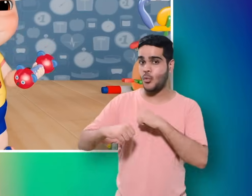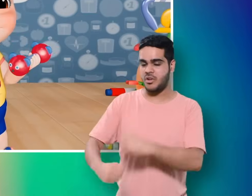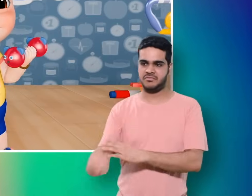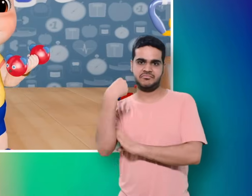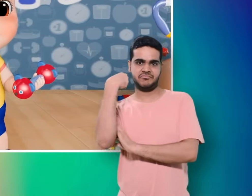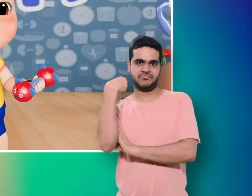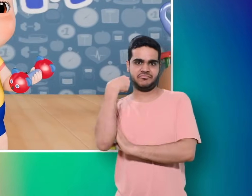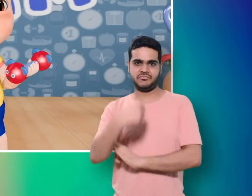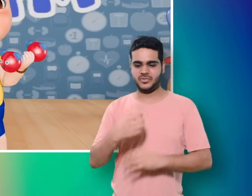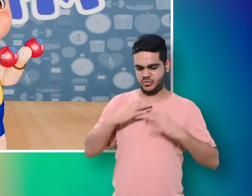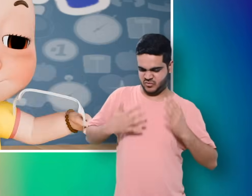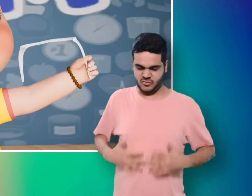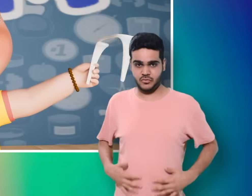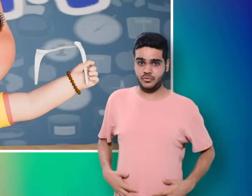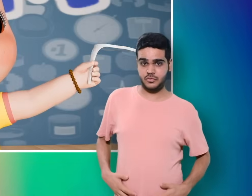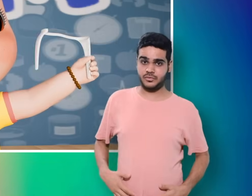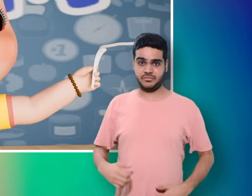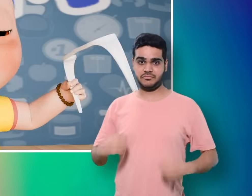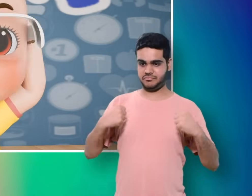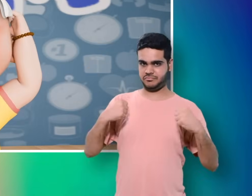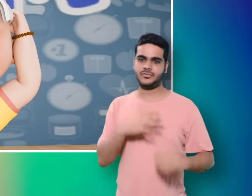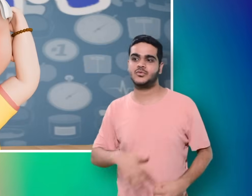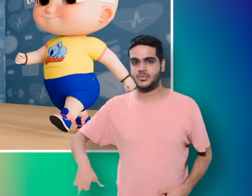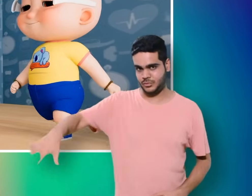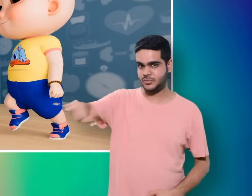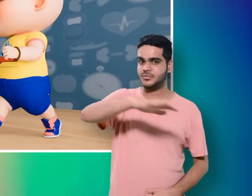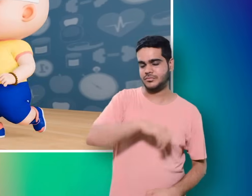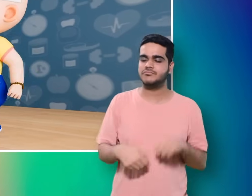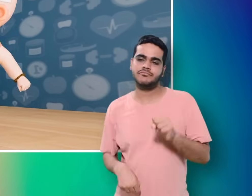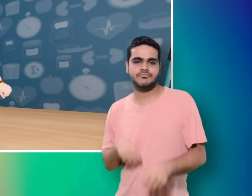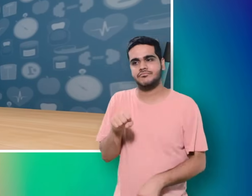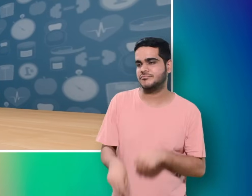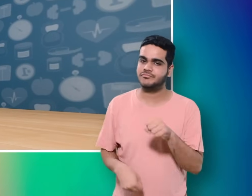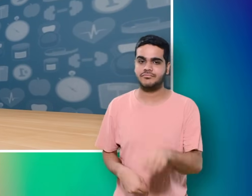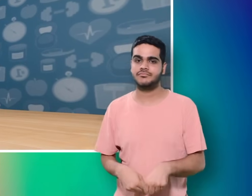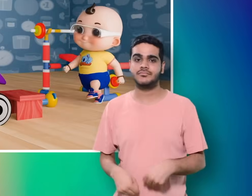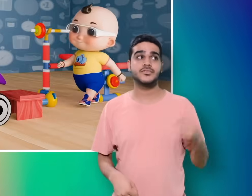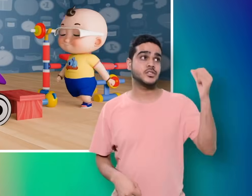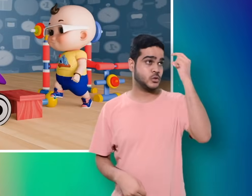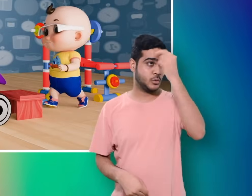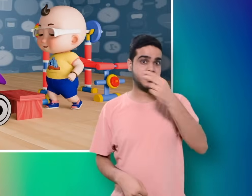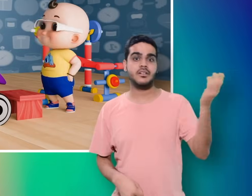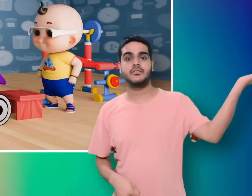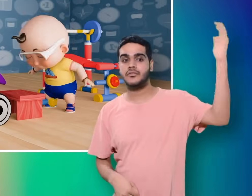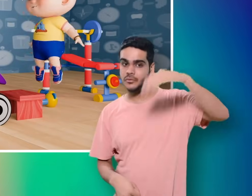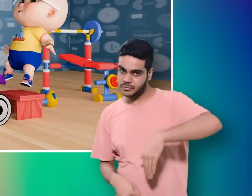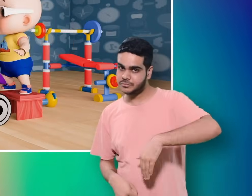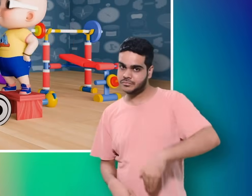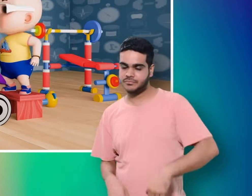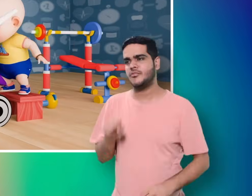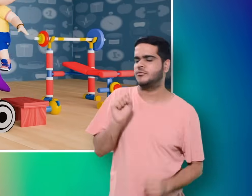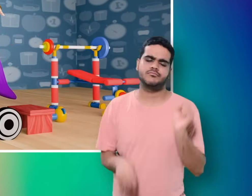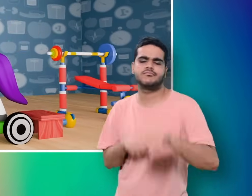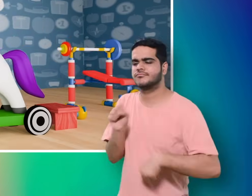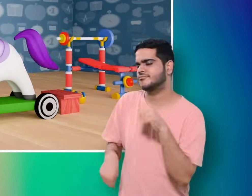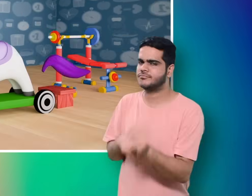है। घोड़ा अपना तगड़ा है, देखो कितनी चर्बी है, चलता है महरोली में पर घोड़ा अपना अरबी